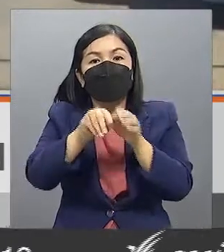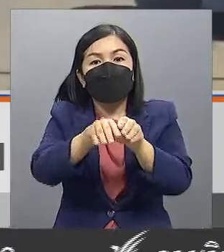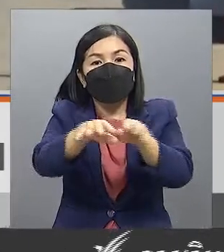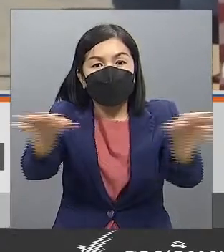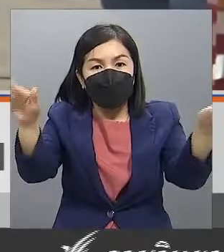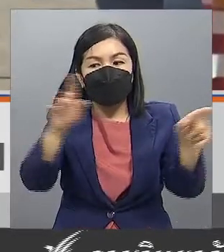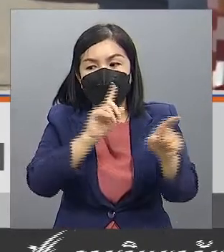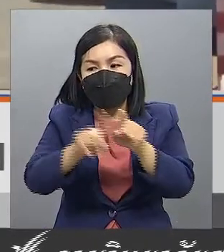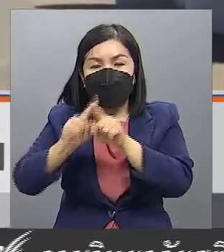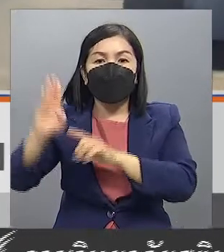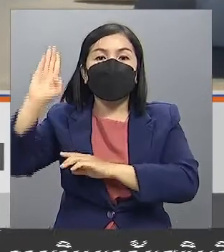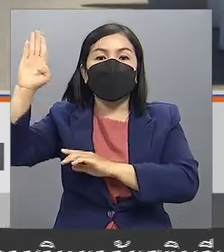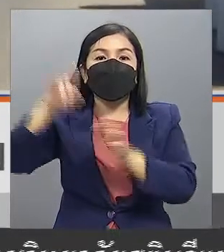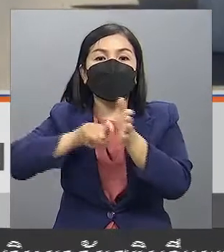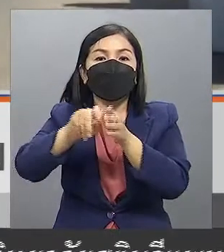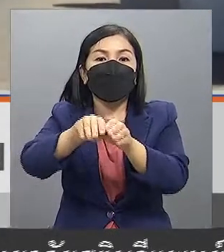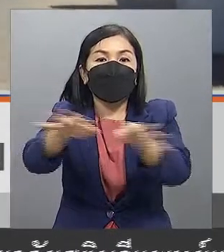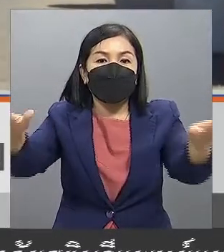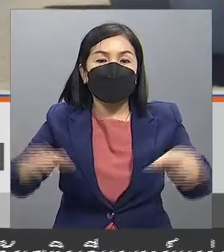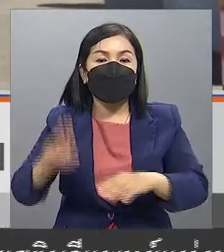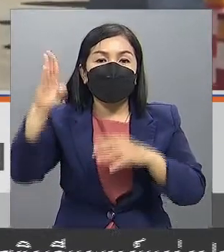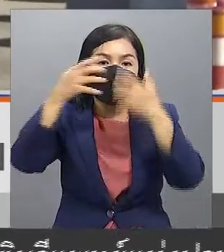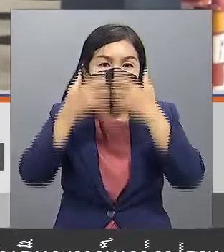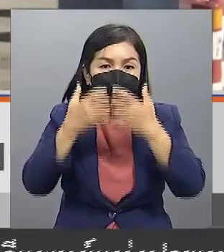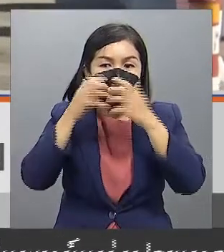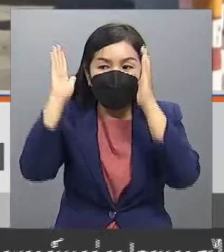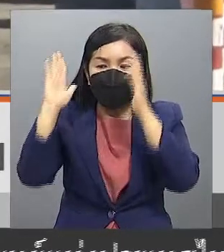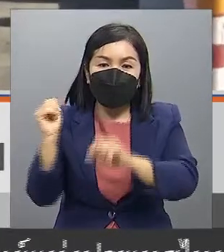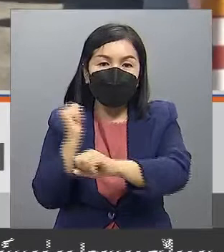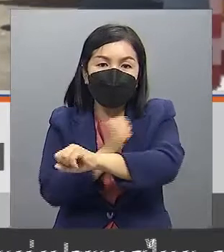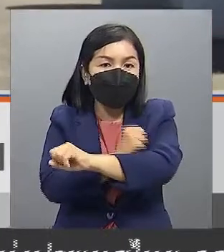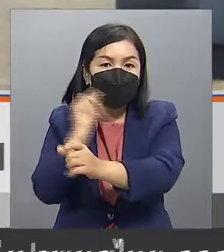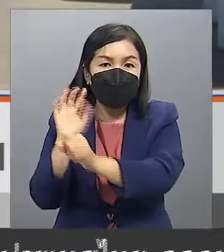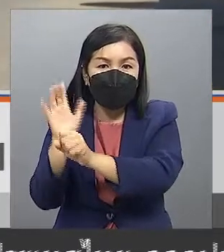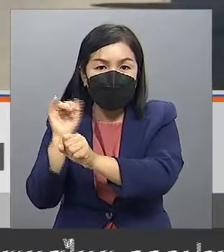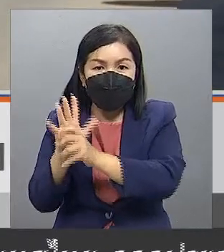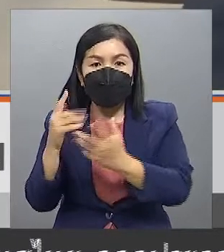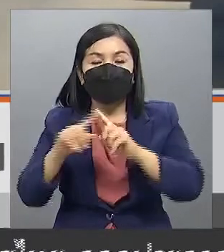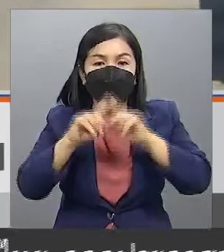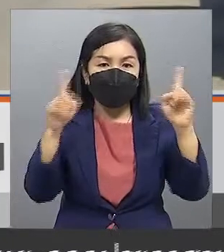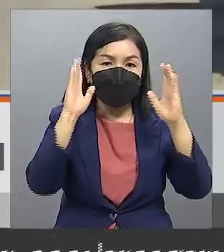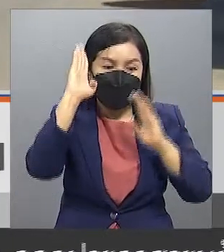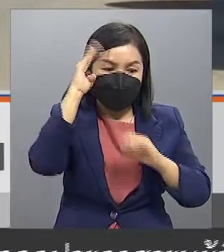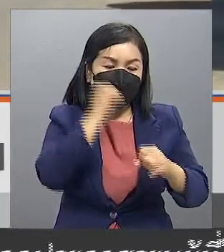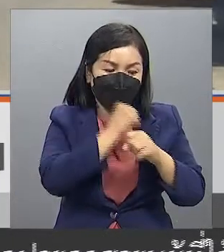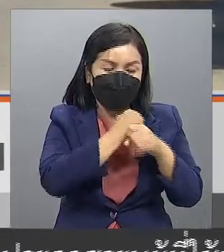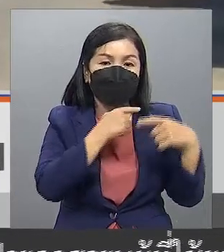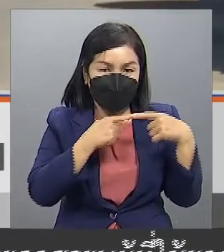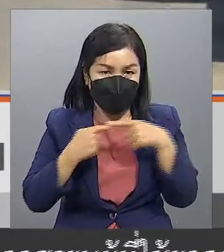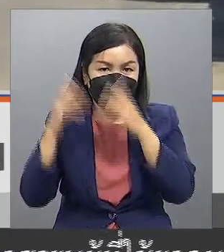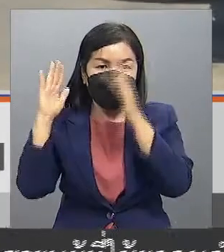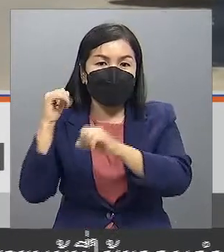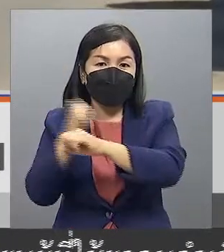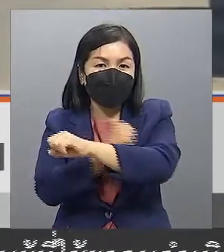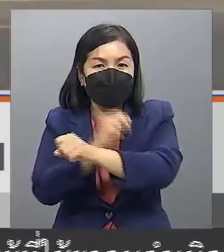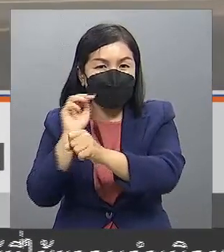ก็ทำให้แต่ละโรงงานขาดแคลนคนงานทันทีแต่ว่าสายการผลิตยังต้องดำเนินการอยู่หลังจากนี้สภาอุตสาหกรรมจะ